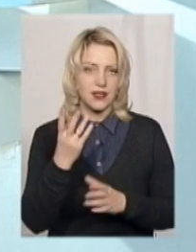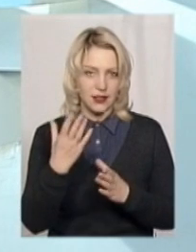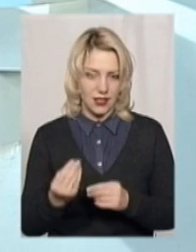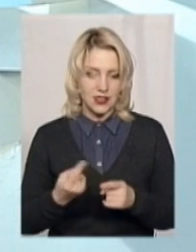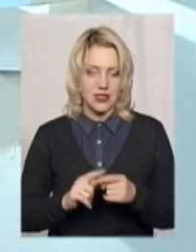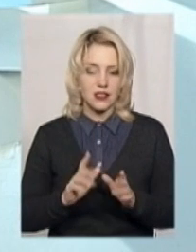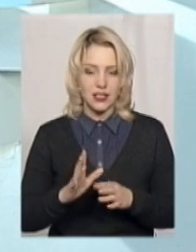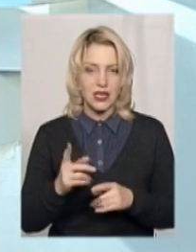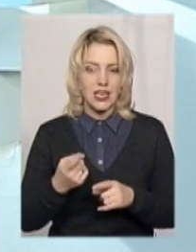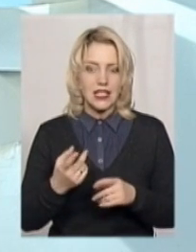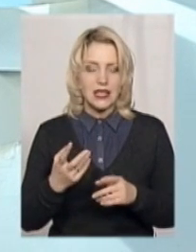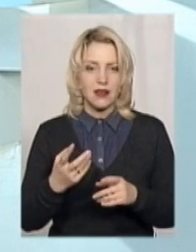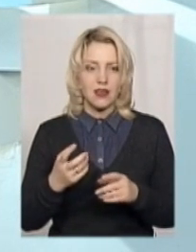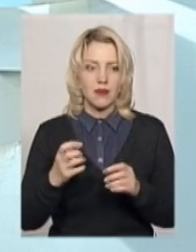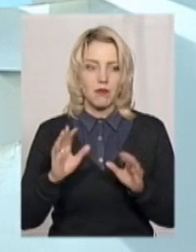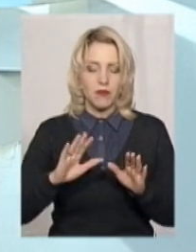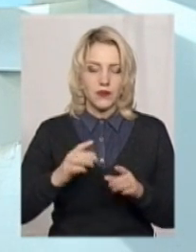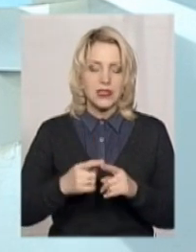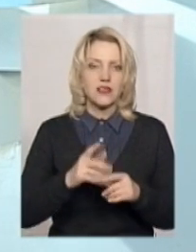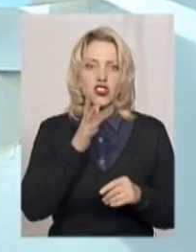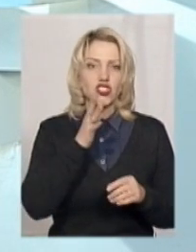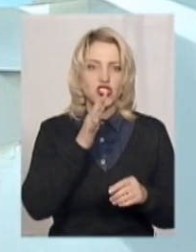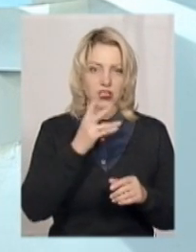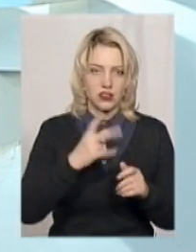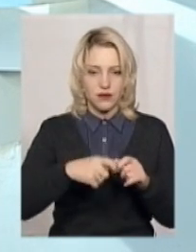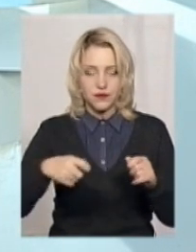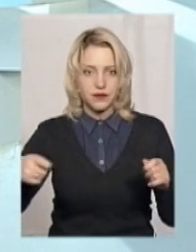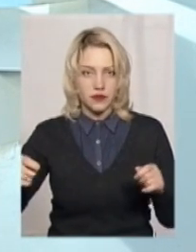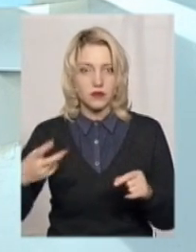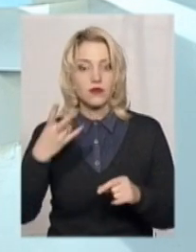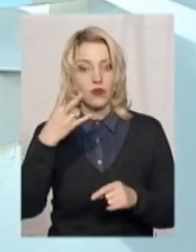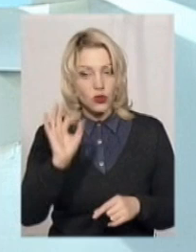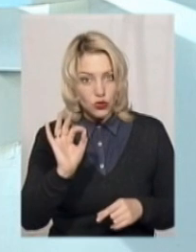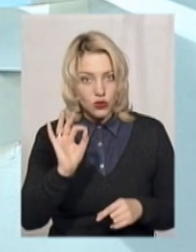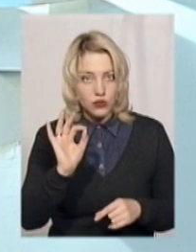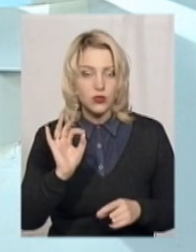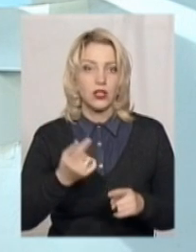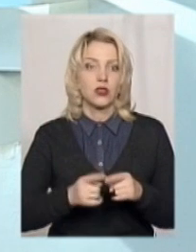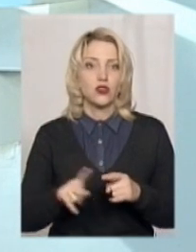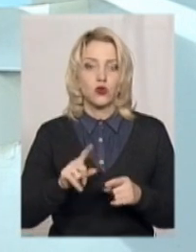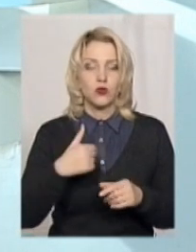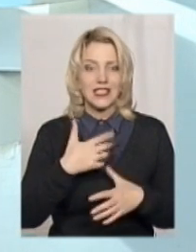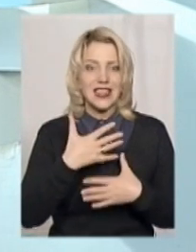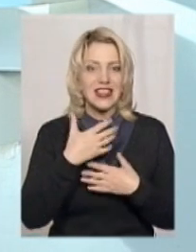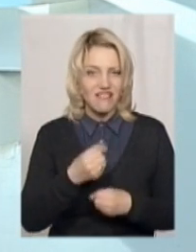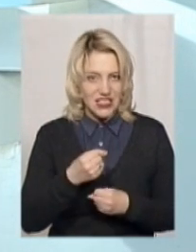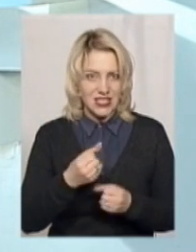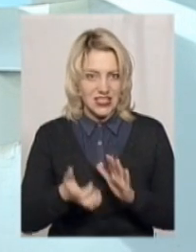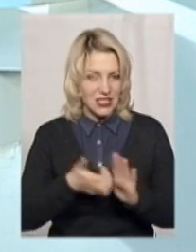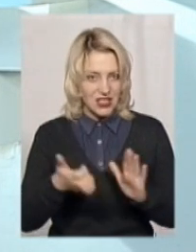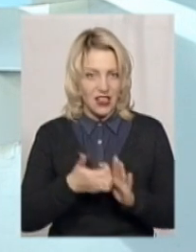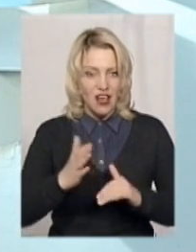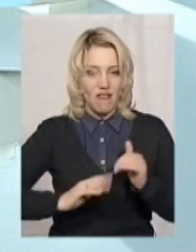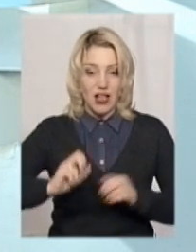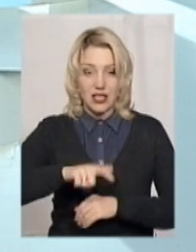за рахунок цього може бути пролонговано в часі. Але те, що у нас такий дефіцит